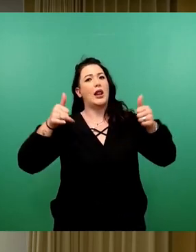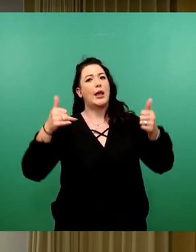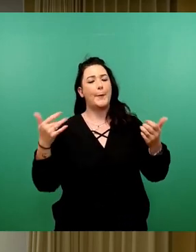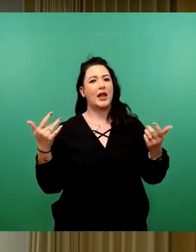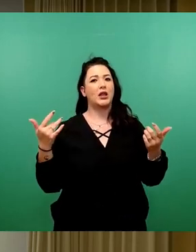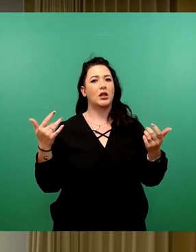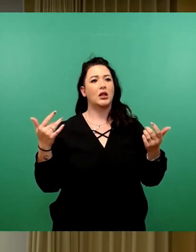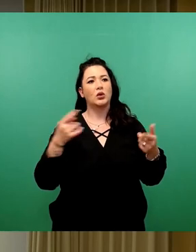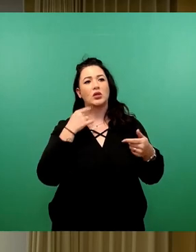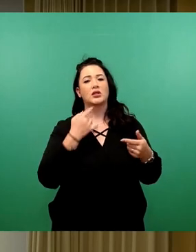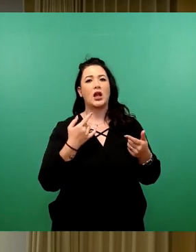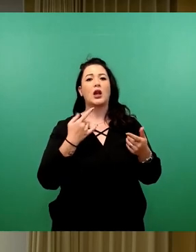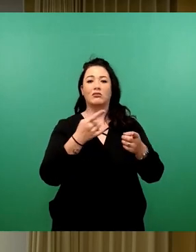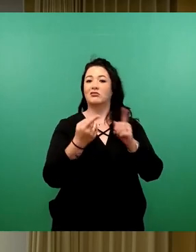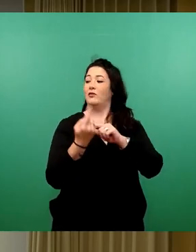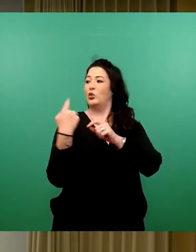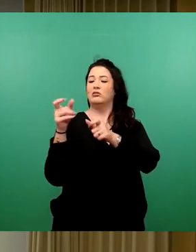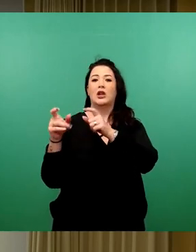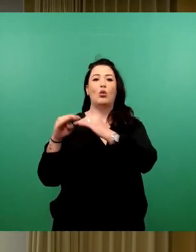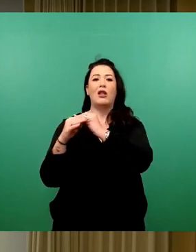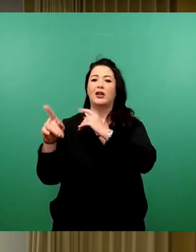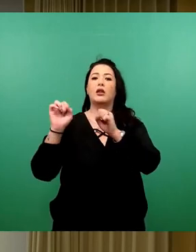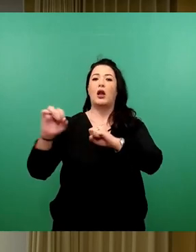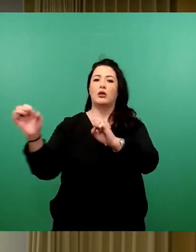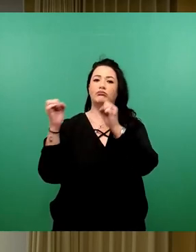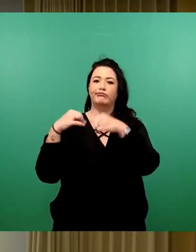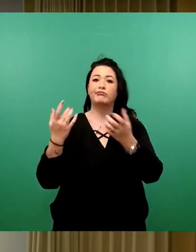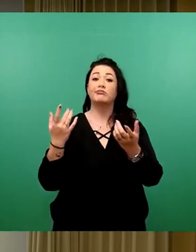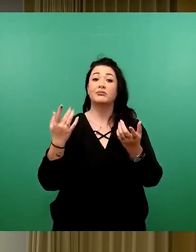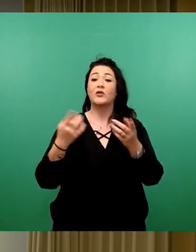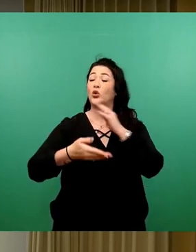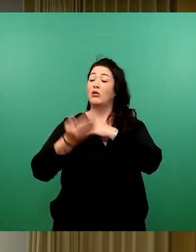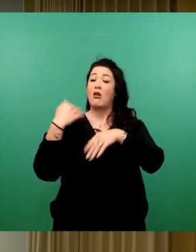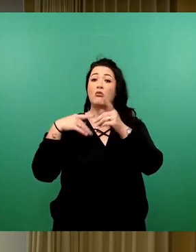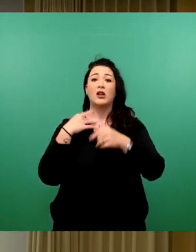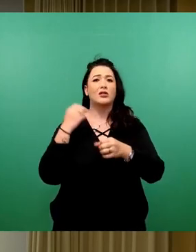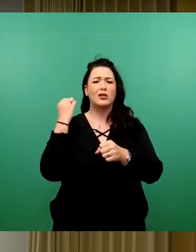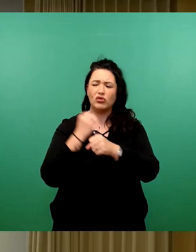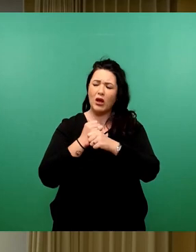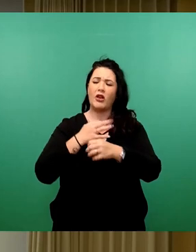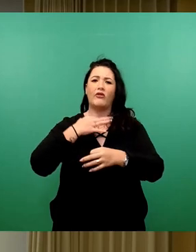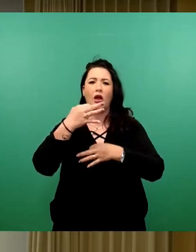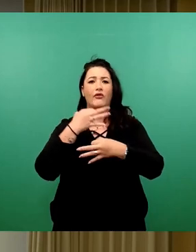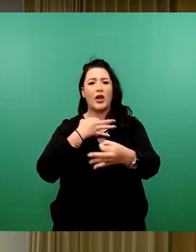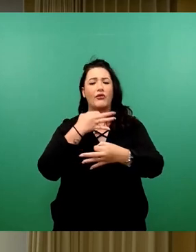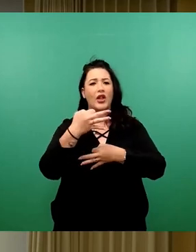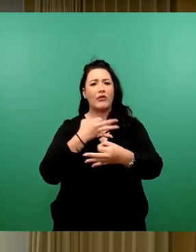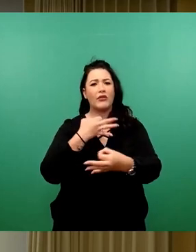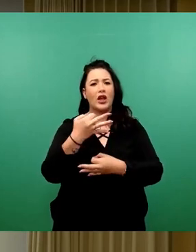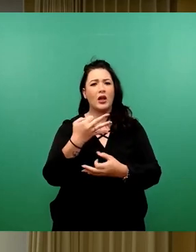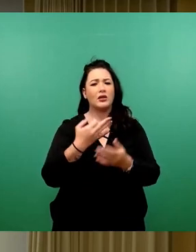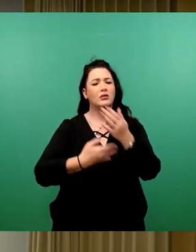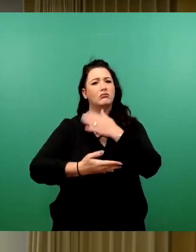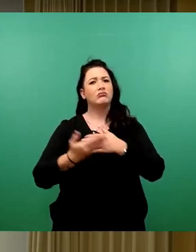entsprechend bestätigen können, wo wir immer wieder nachgefragt haben, was wäre denn